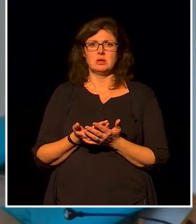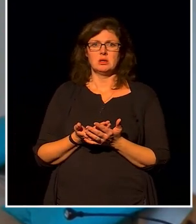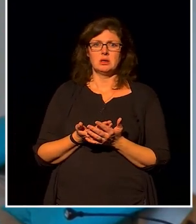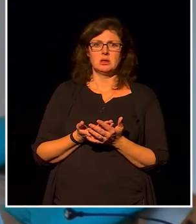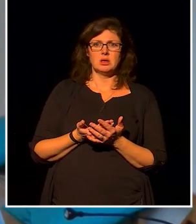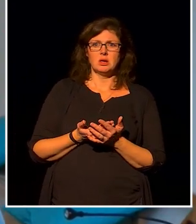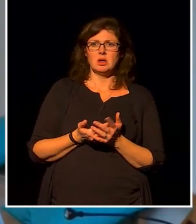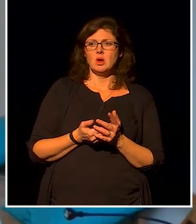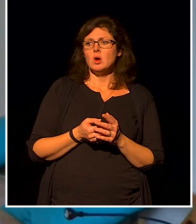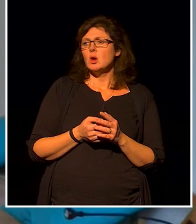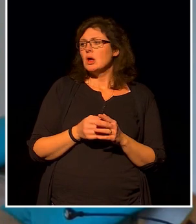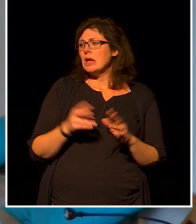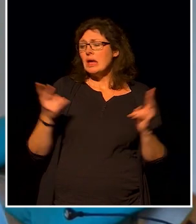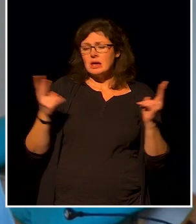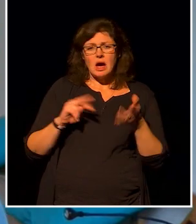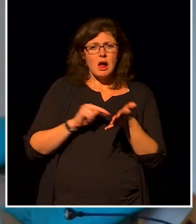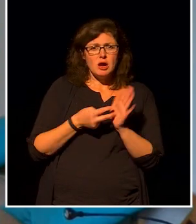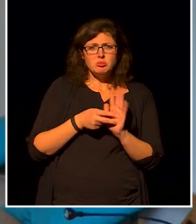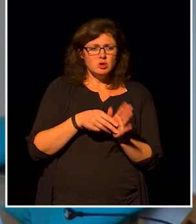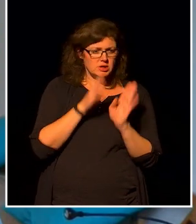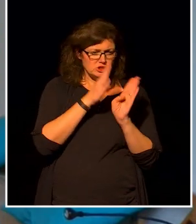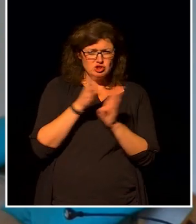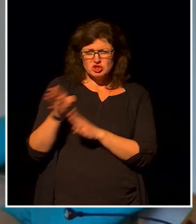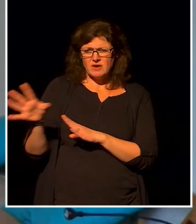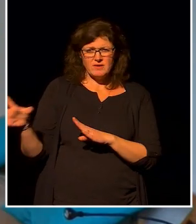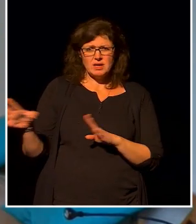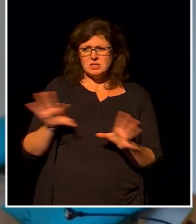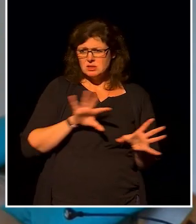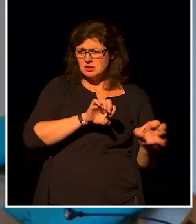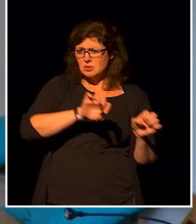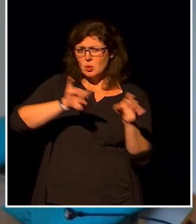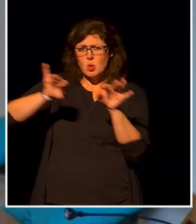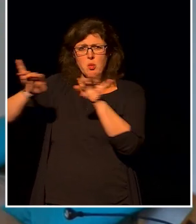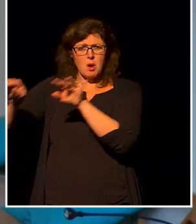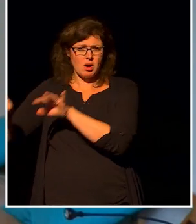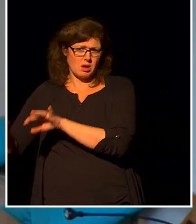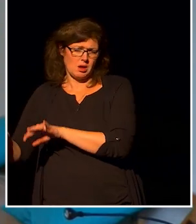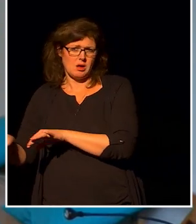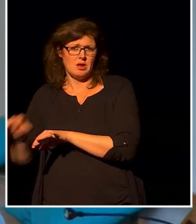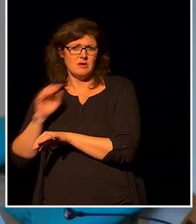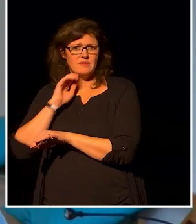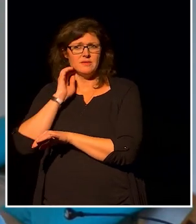Lager hinweg eben auch eine Wiederkehr von